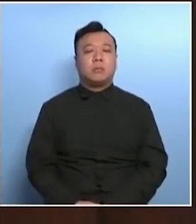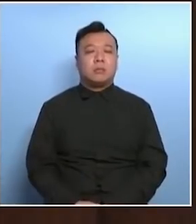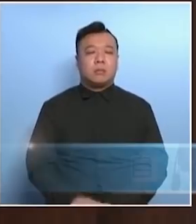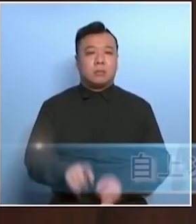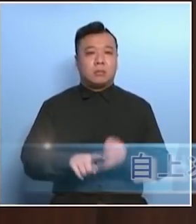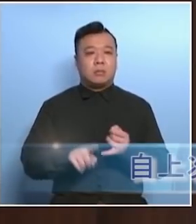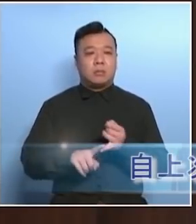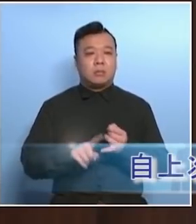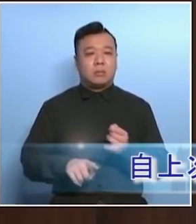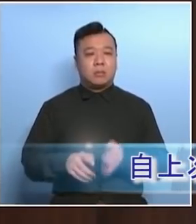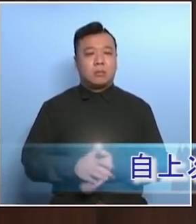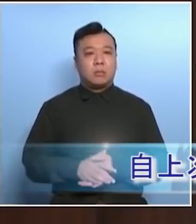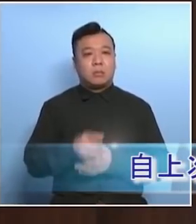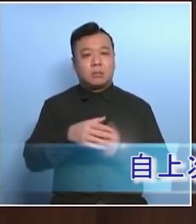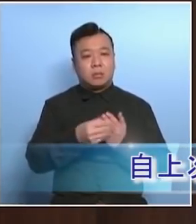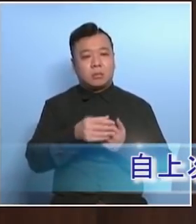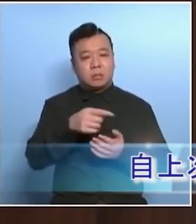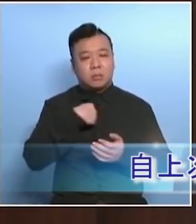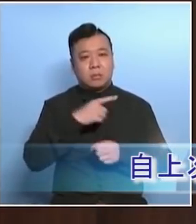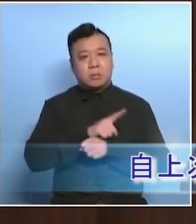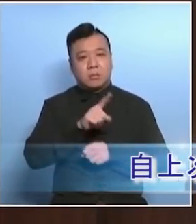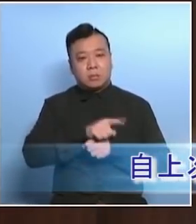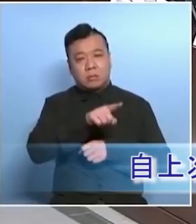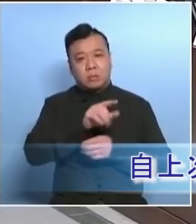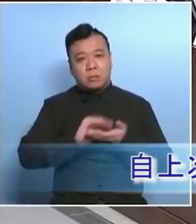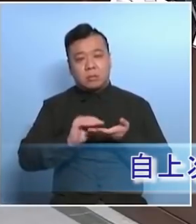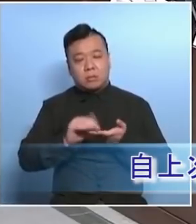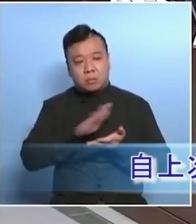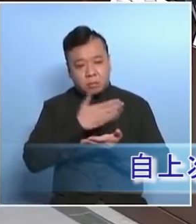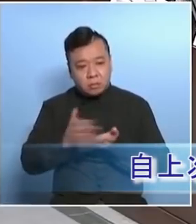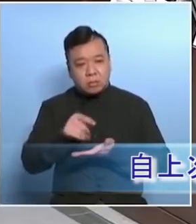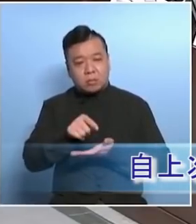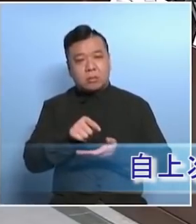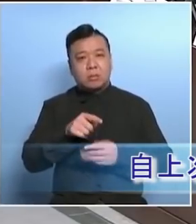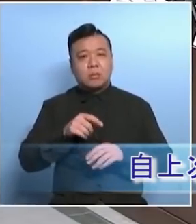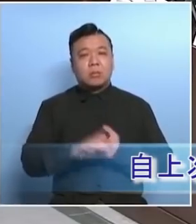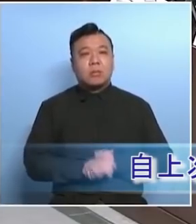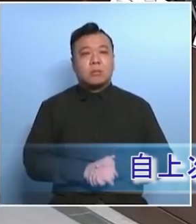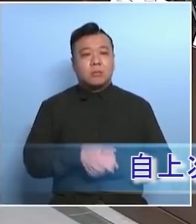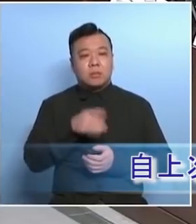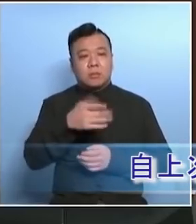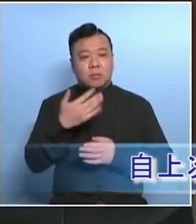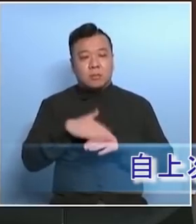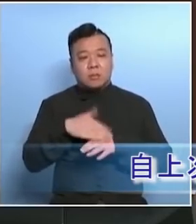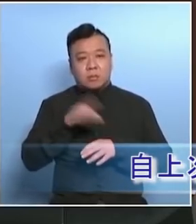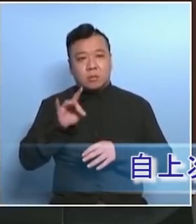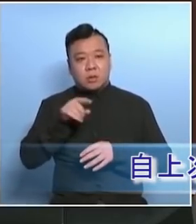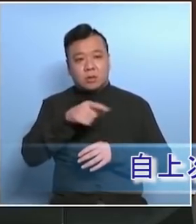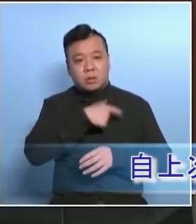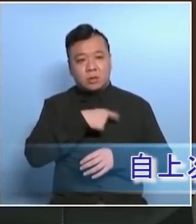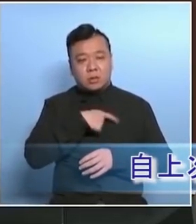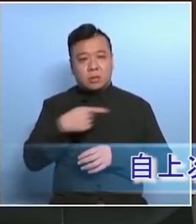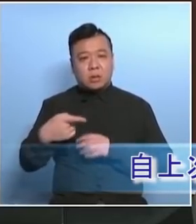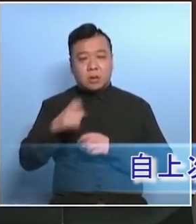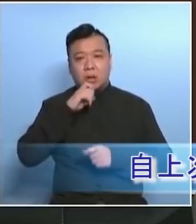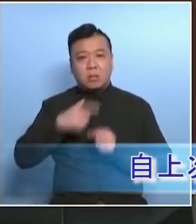好啦，我最後啊，葉建源議員，我俾一分鐘你澄清啦。 主席，頭先阿張國鈞議員所講嘅咧，對我非